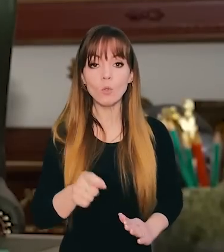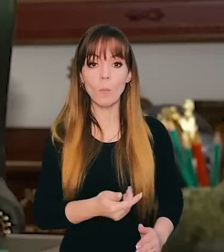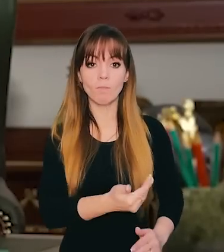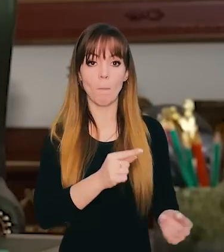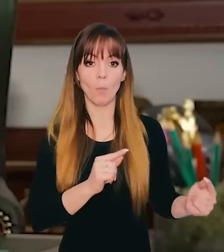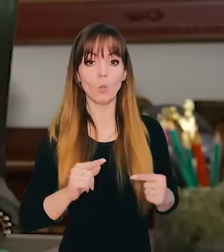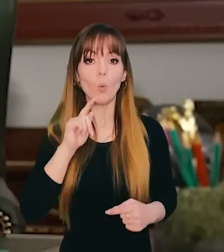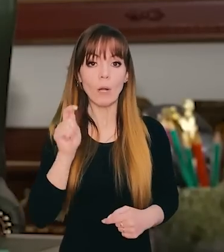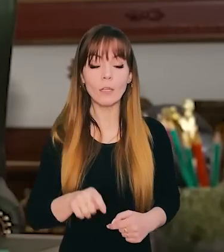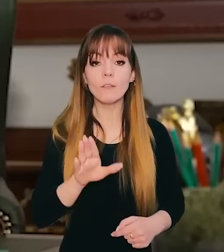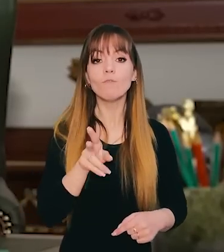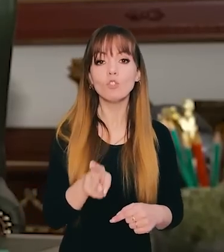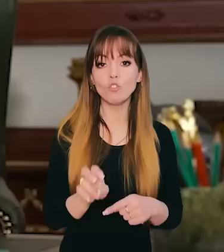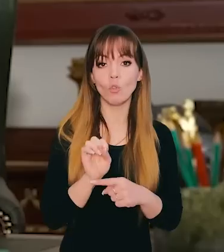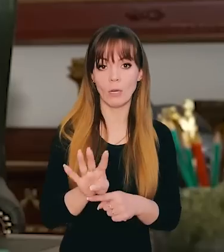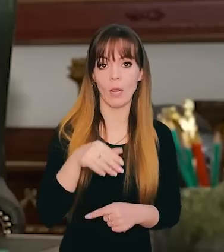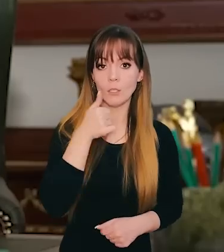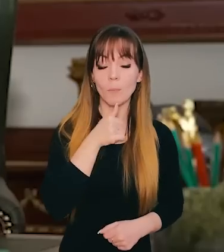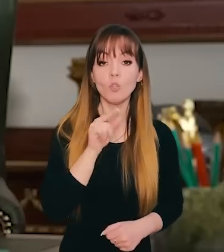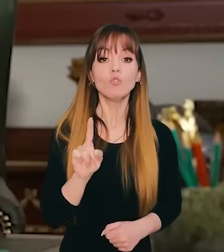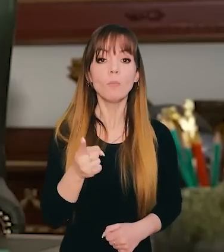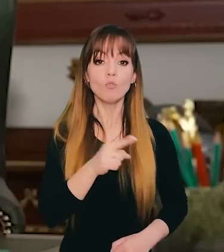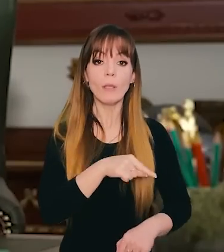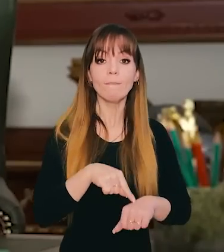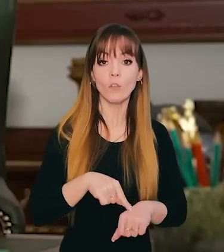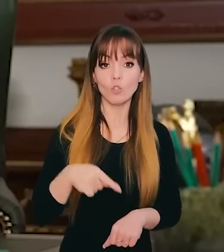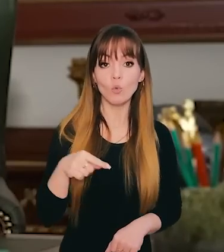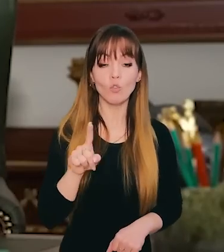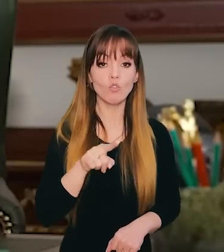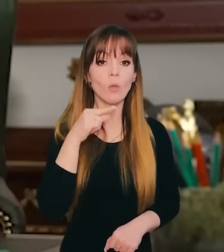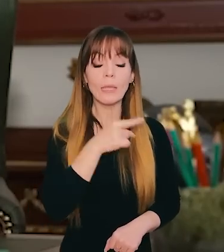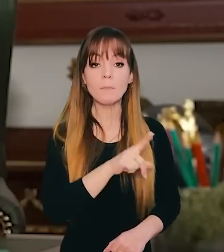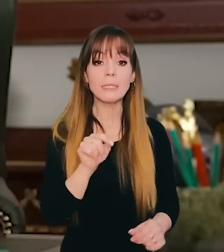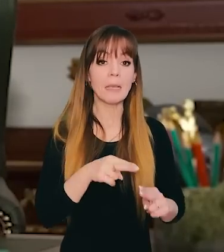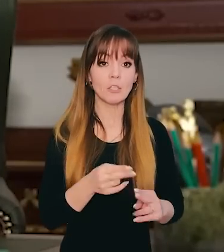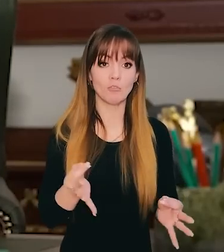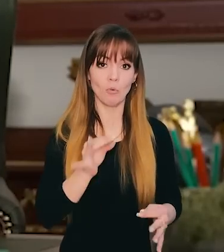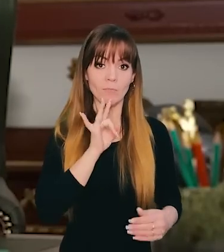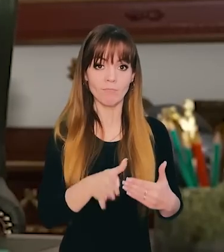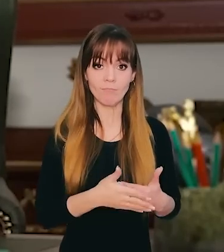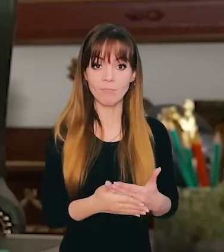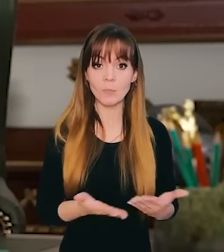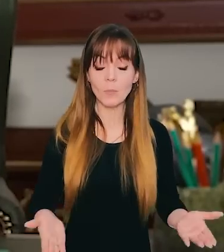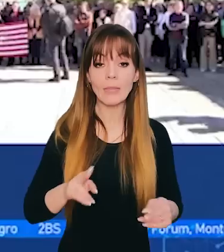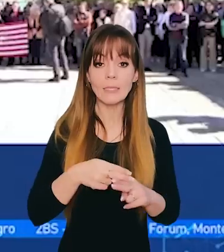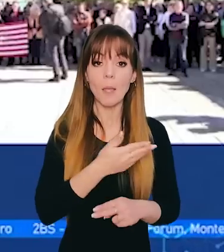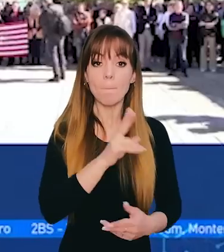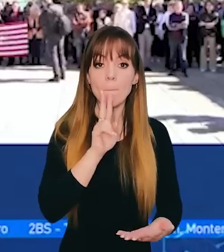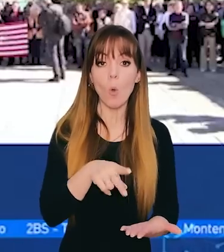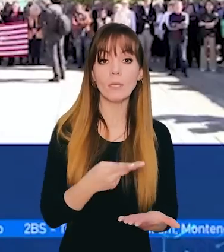війну проти України в 201 19-му році тому що відчули що їм За це нічого не буде